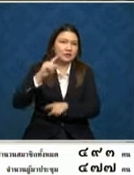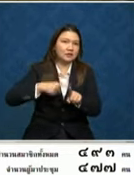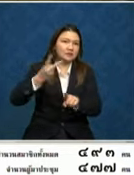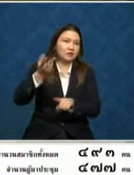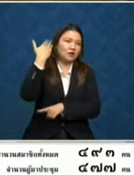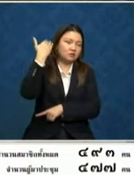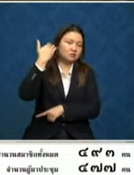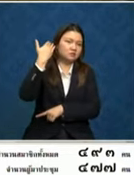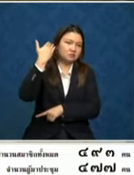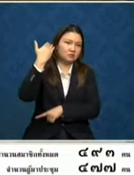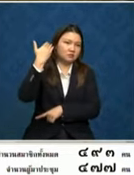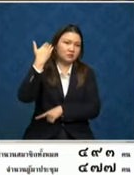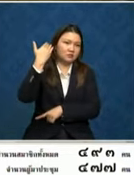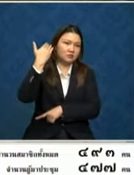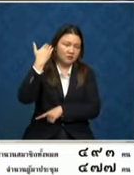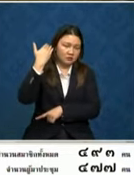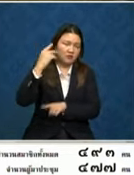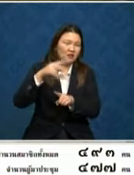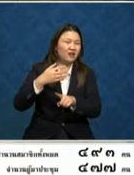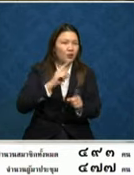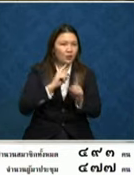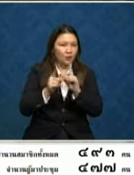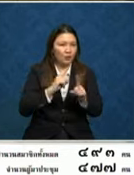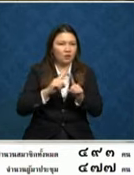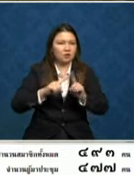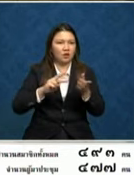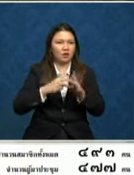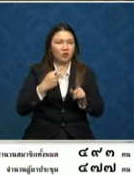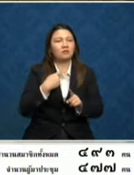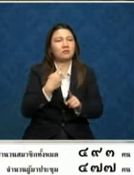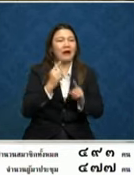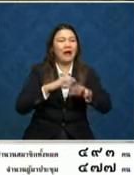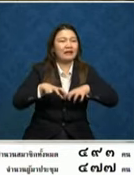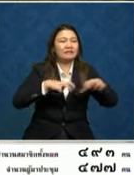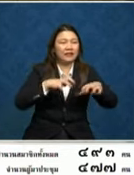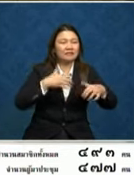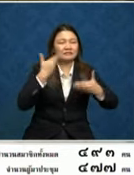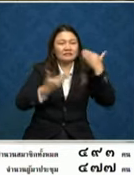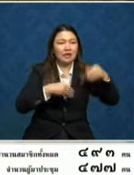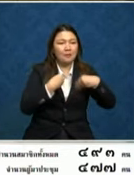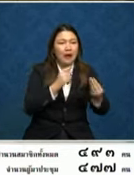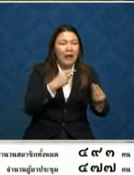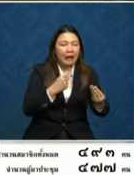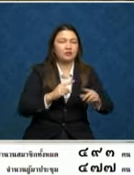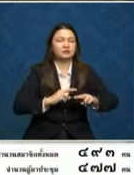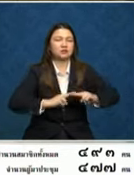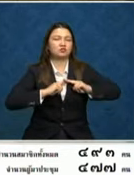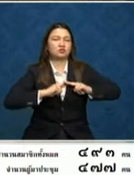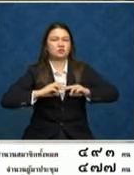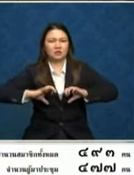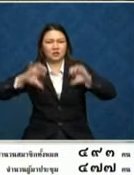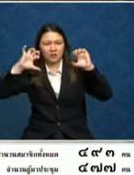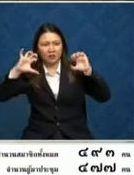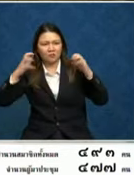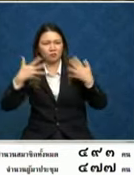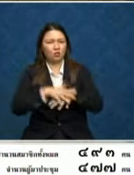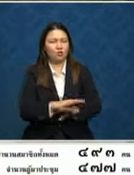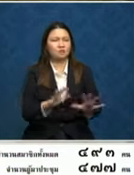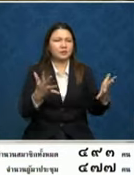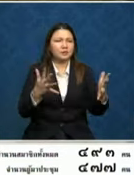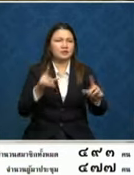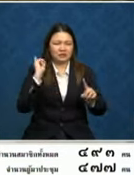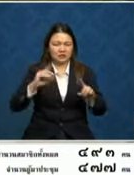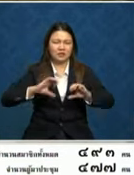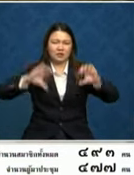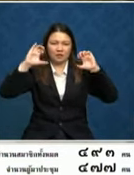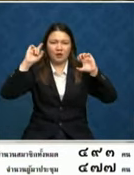ใหม่แต่คนที่จัดคือเอกชนท่านประธานที่เคารพครับรัฐบาลไม่เกี่ยวเลยและมันน่าจะยื่นมือเข้า